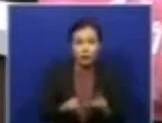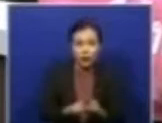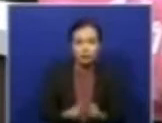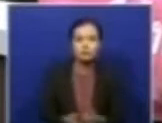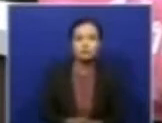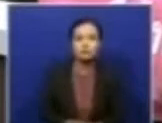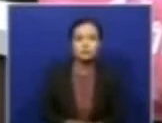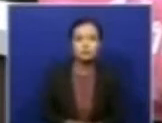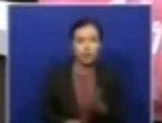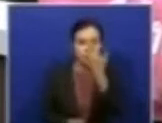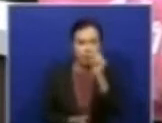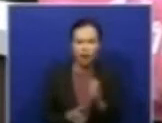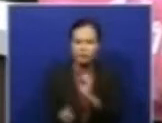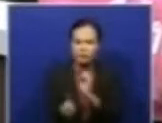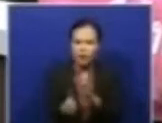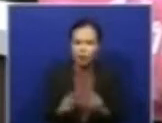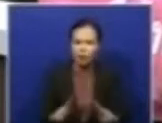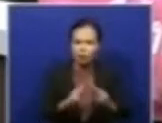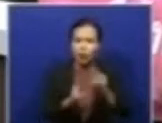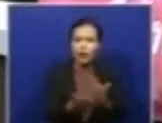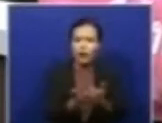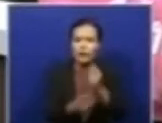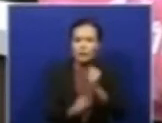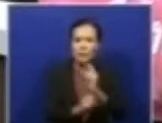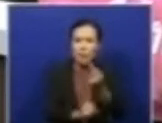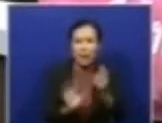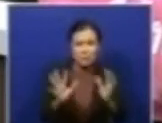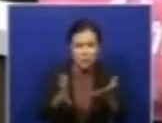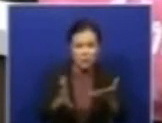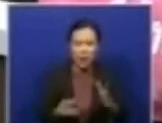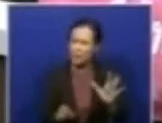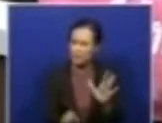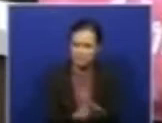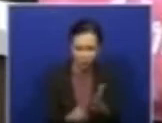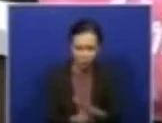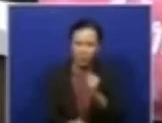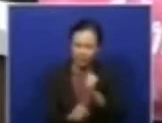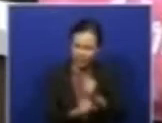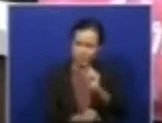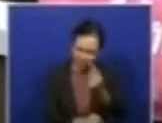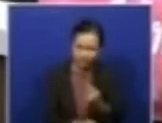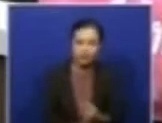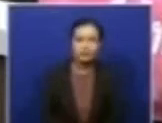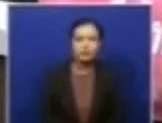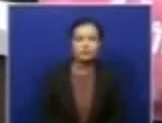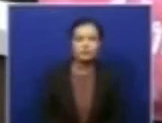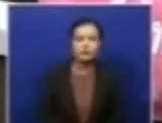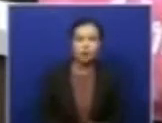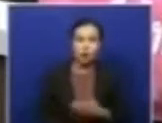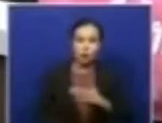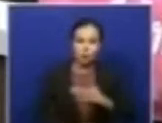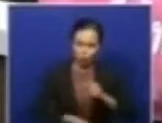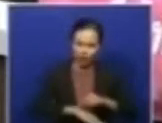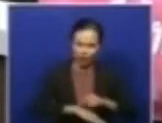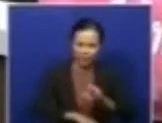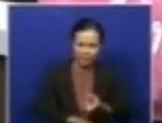ไม่ชี้แนะให้กระทรวงการคลังไปทำมาใหม่มันไม่สมบูรณ์ก็ต้องทำไมผมใช้เวลาแค่นี้แหละท่านประธ